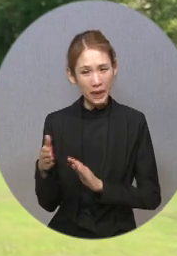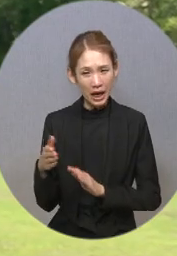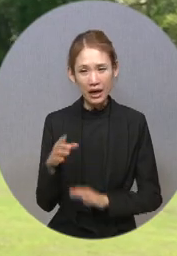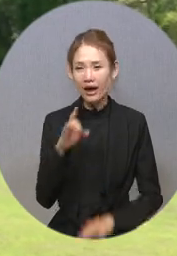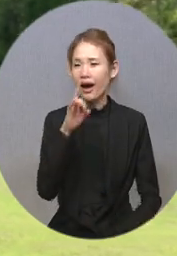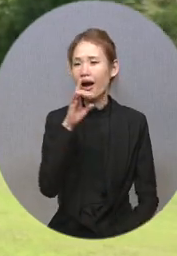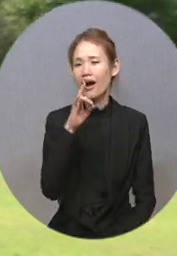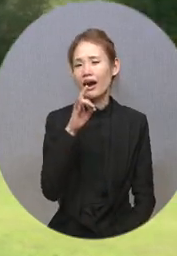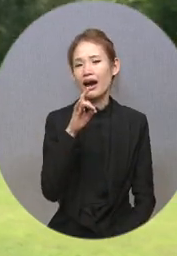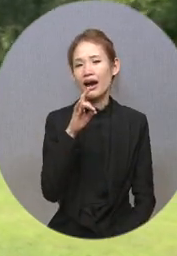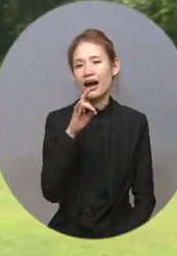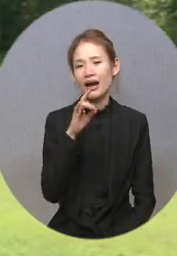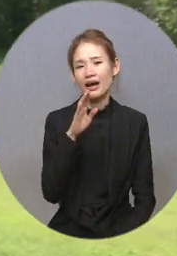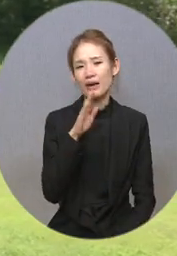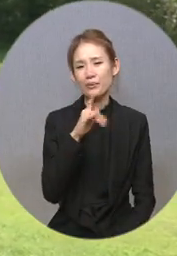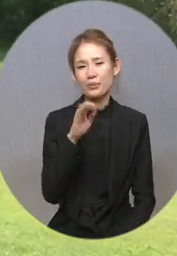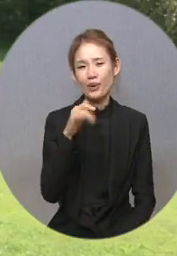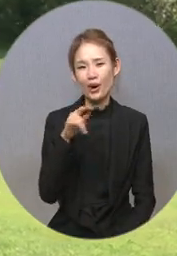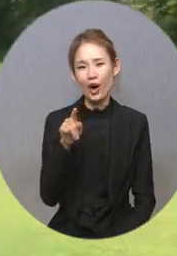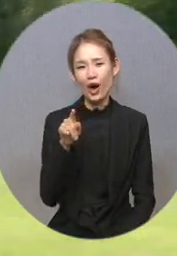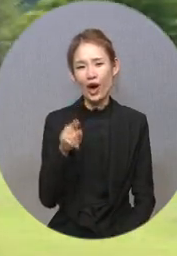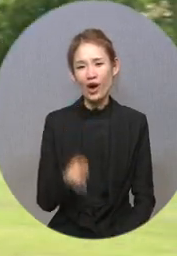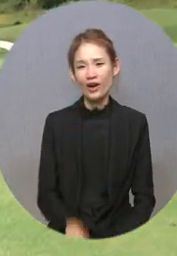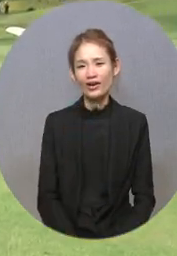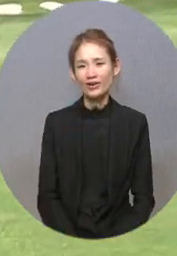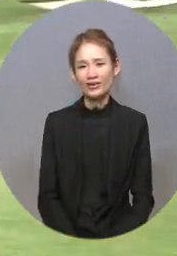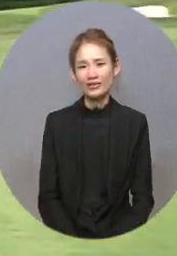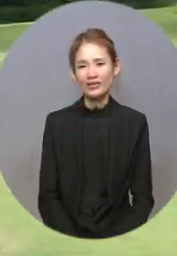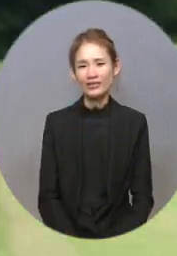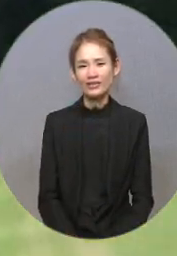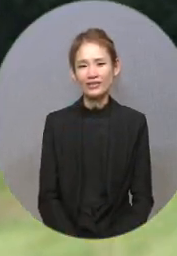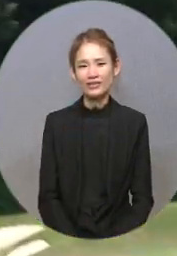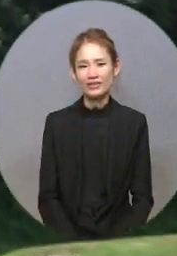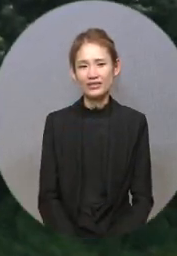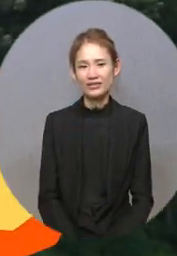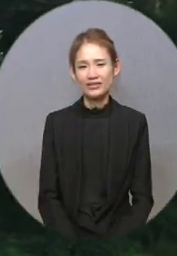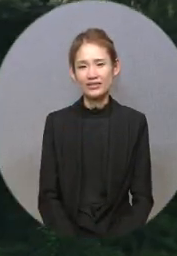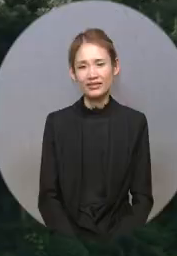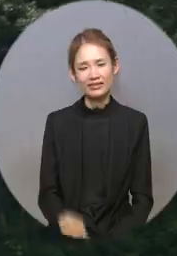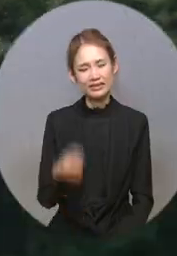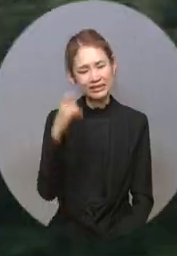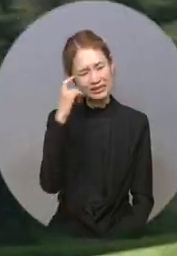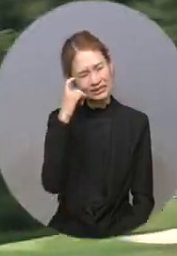벙커! 전, 아, 벙커네요. 그때 그 악몽이.